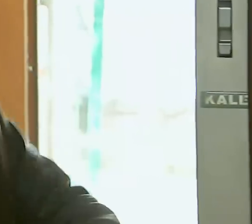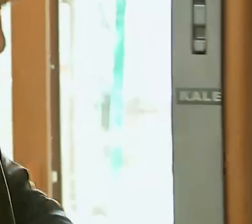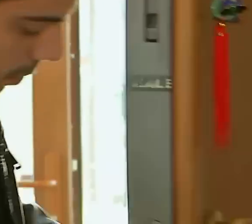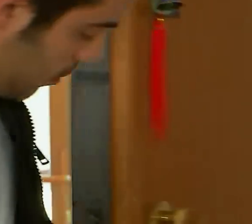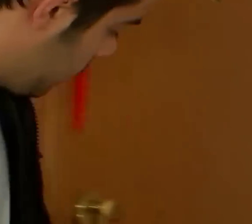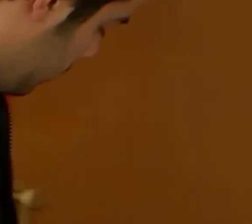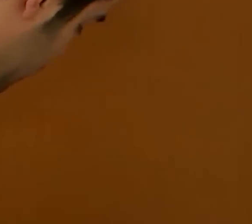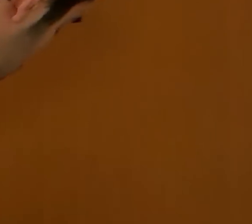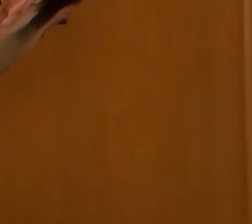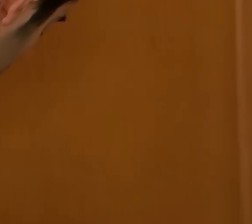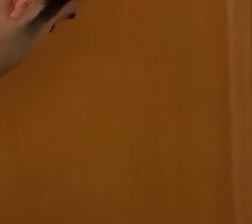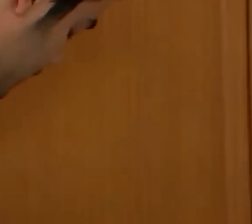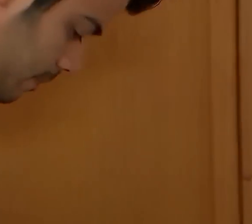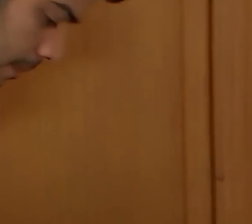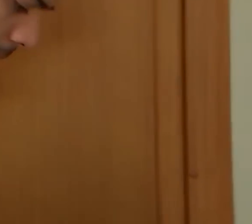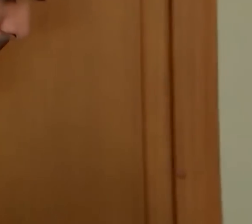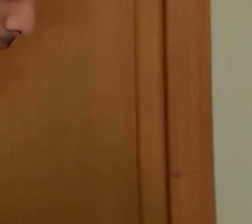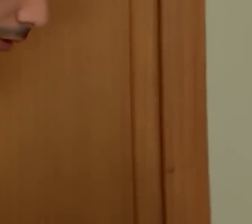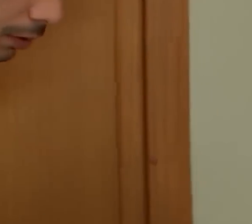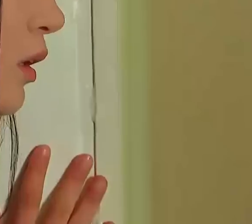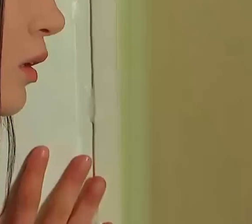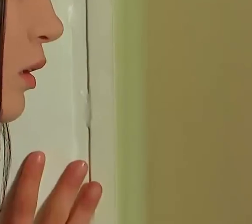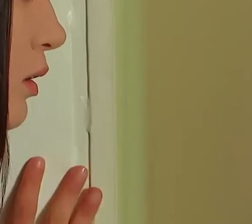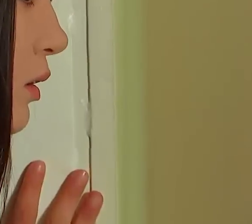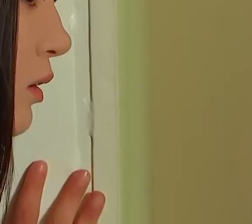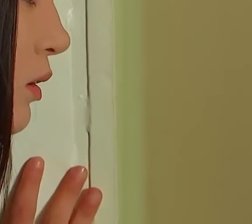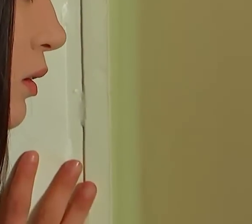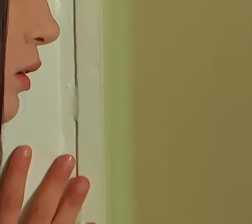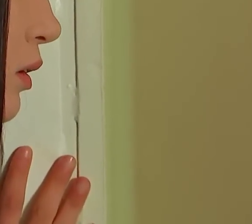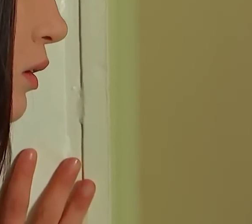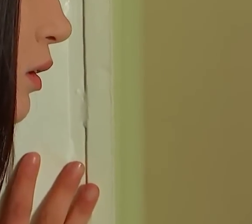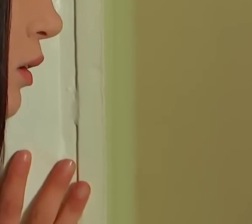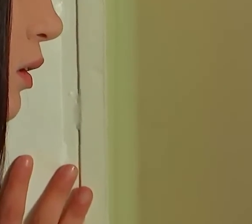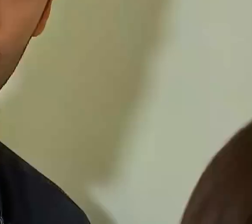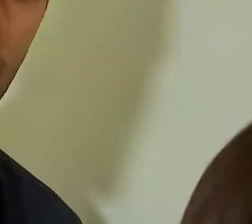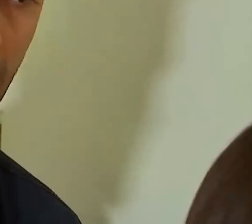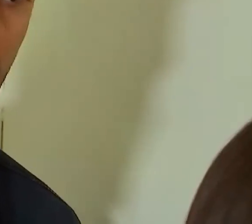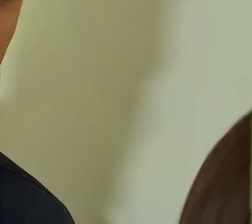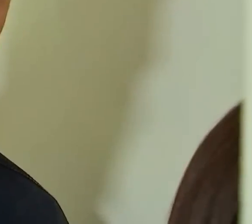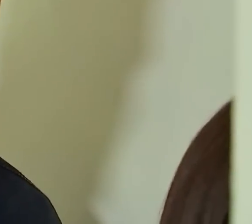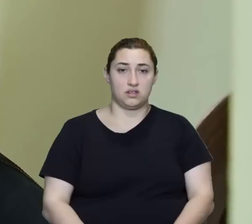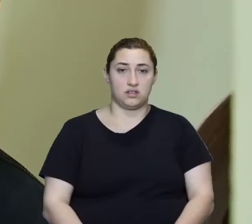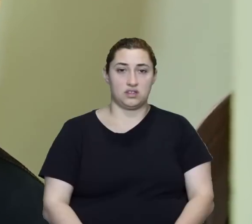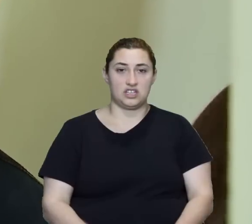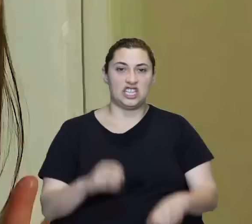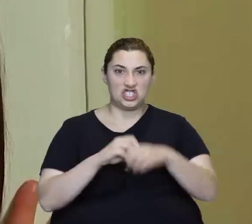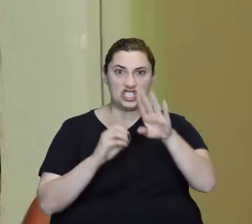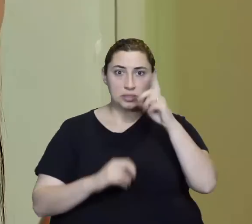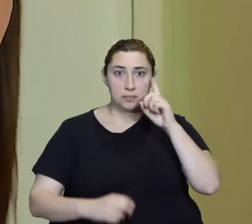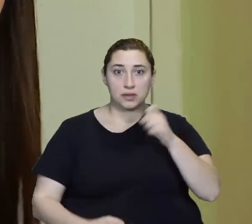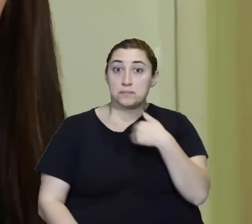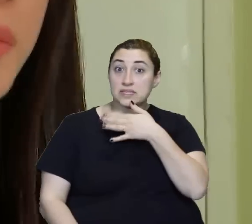yavaşça açıldı. Gelen Koray'mış. Zehra kulağını kapıya yaslamış. Ömer arkasında. O da kulak kabartıyor. İçerideler